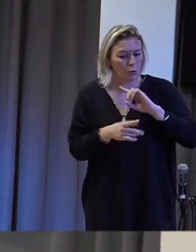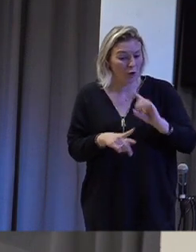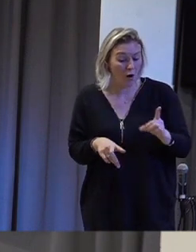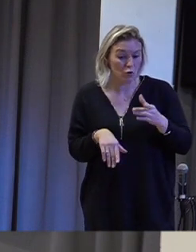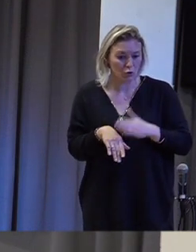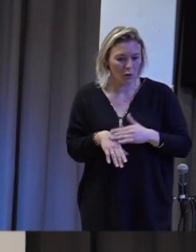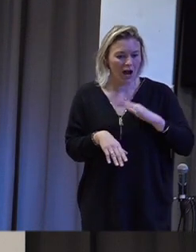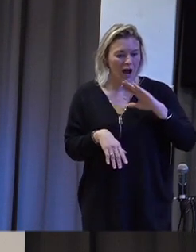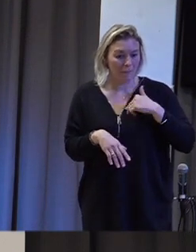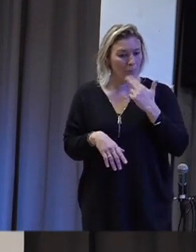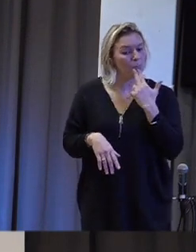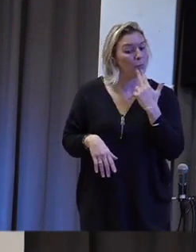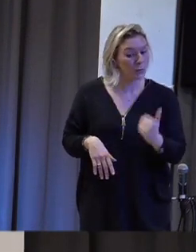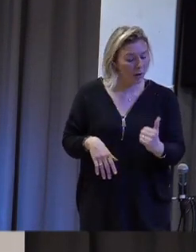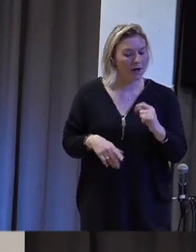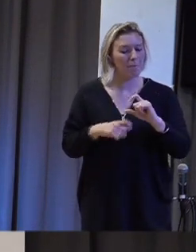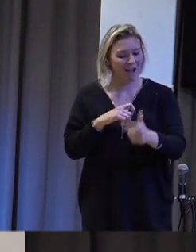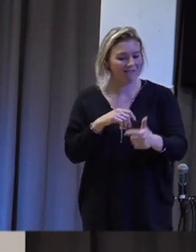doit, il risque d'être retranché